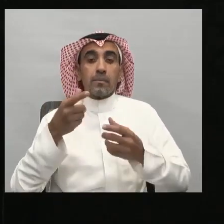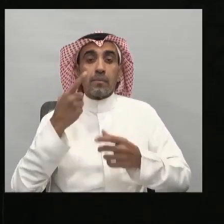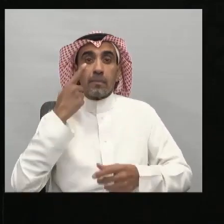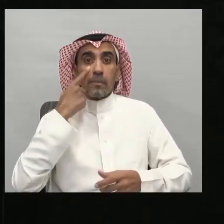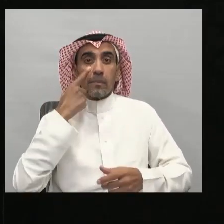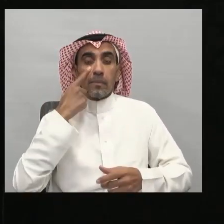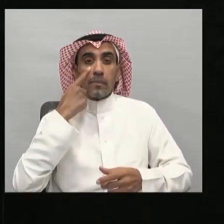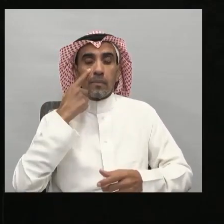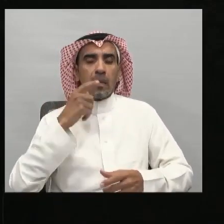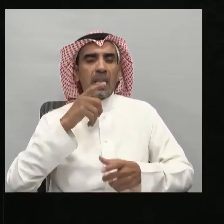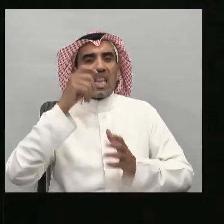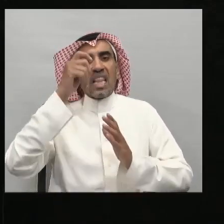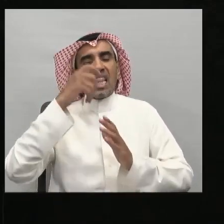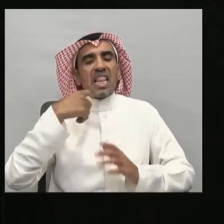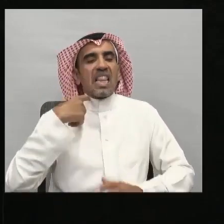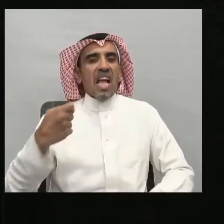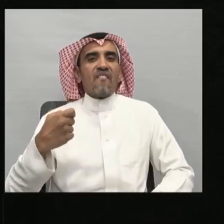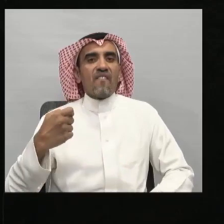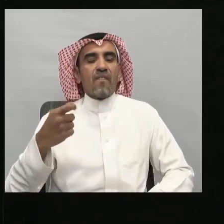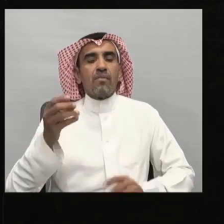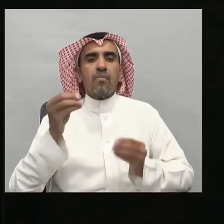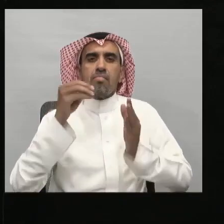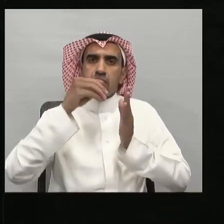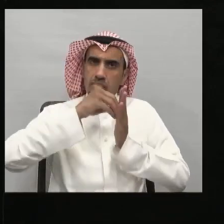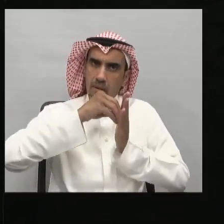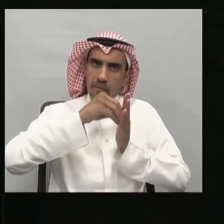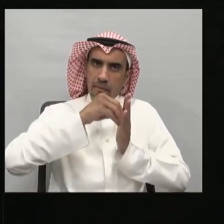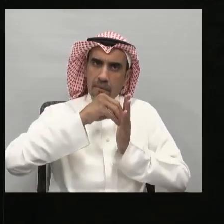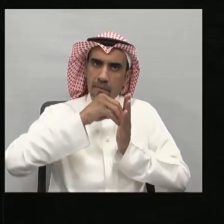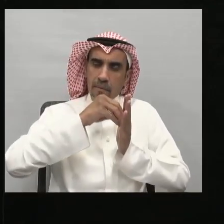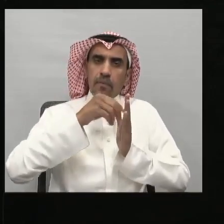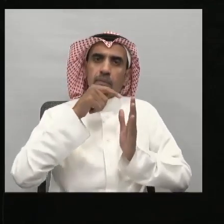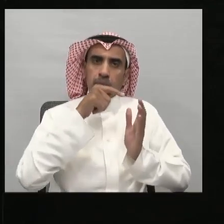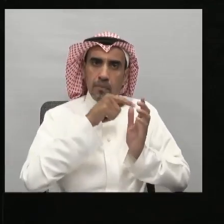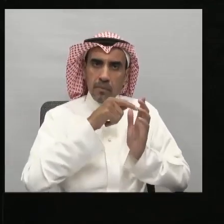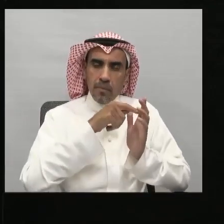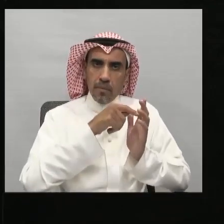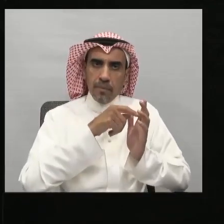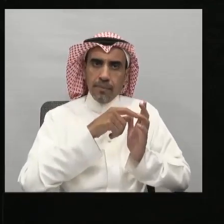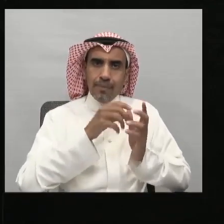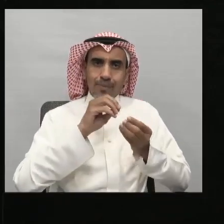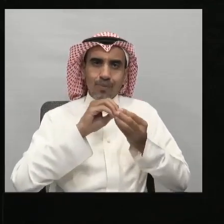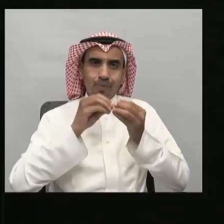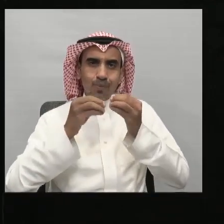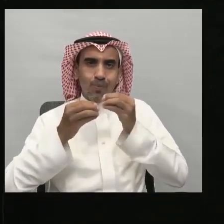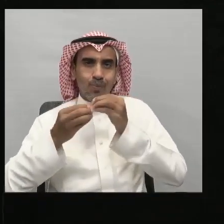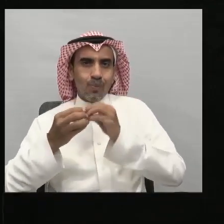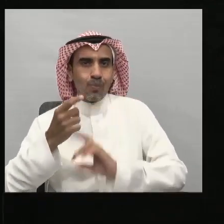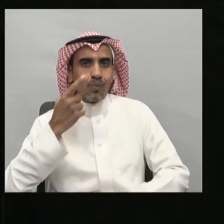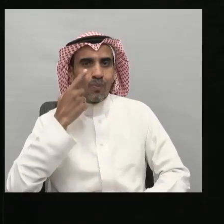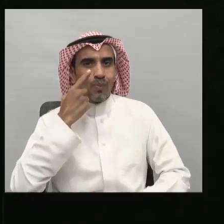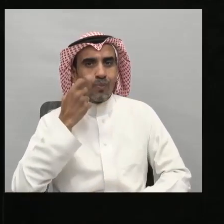فهذه الطلائعيات تضيف إلى مرجان البحر أو تضفي إلى هذه الطلائعيات ألوان زاهية على الشعب